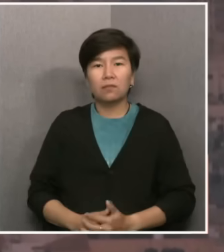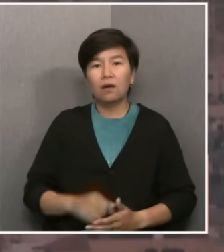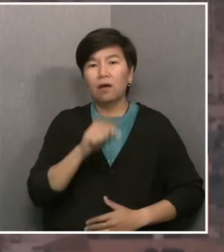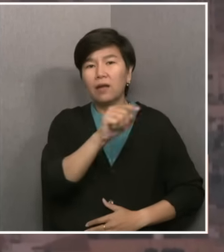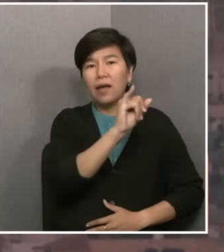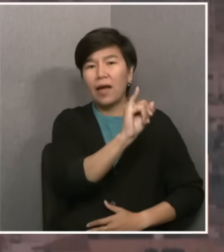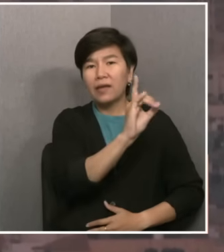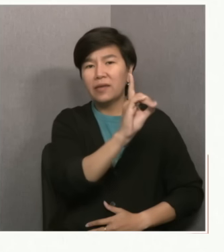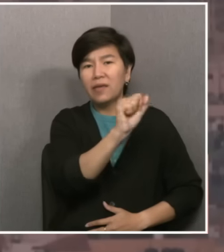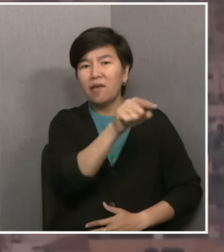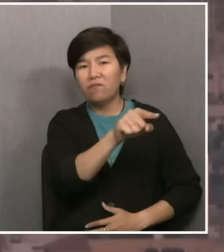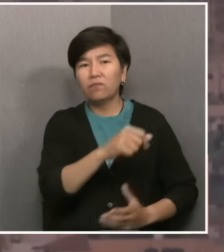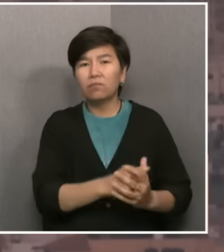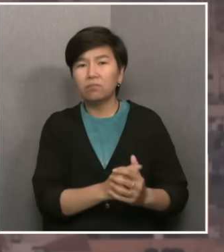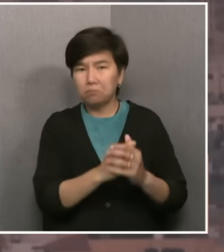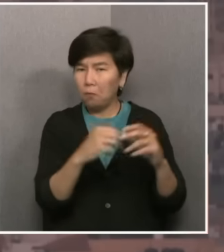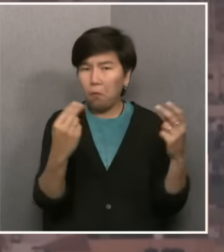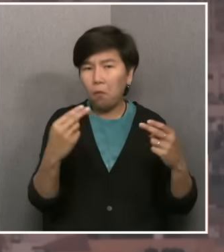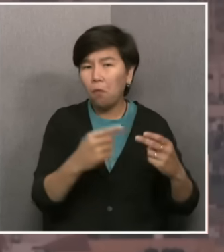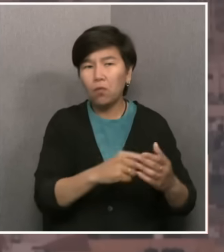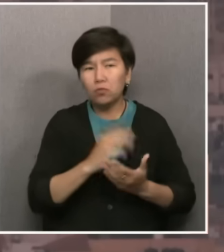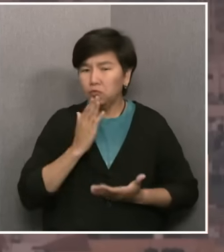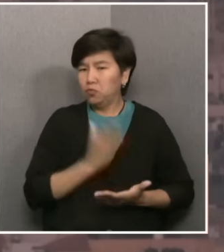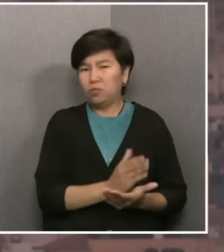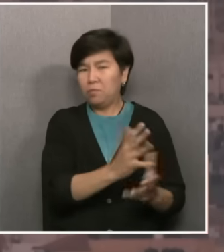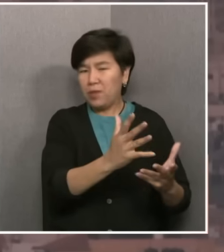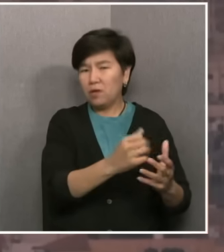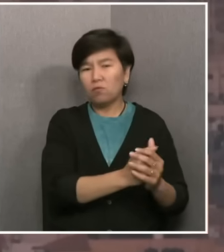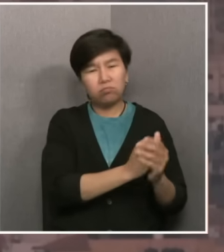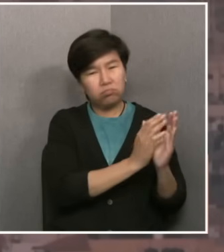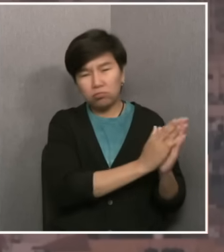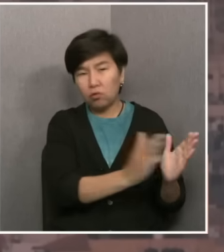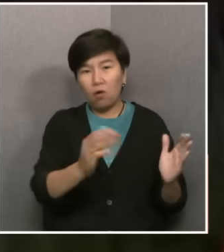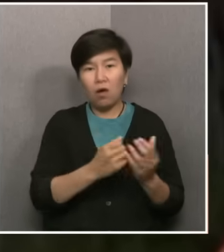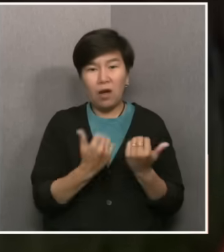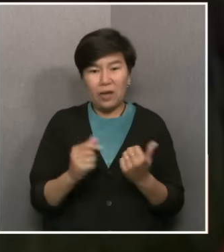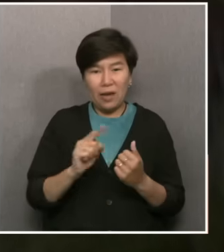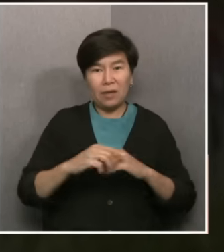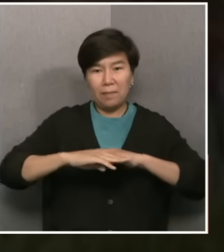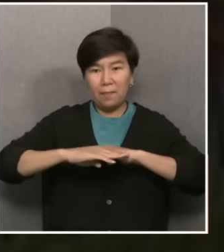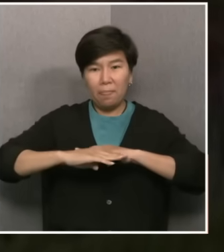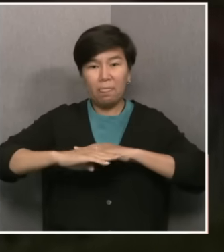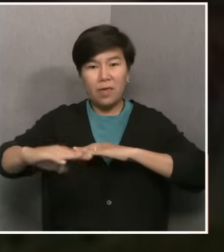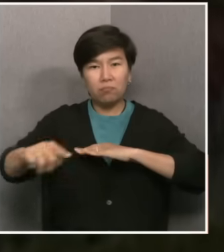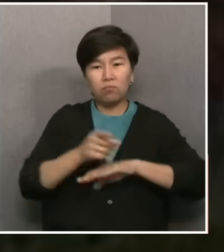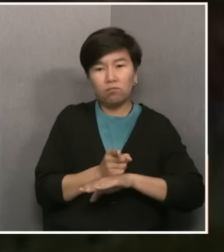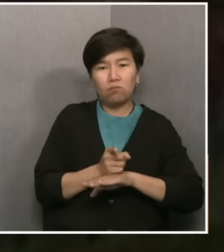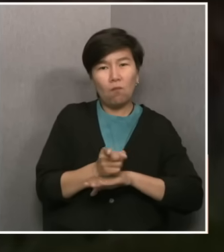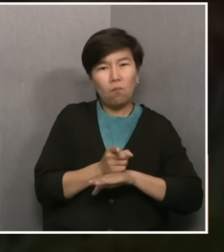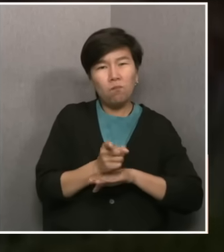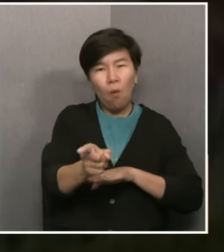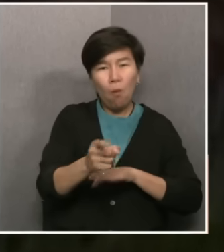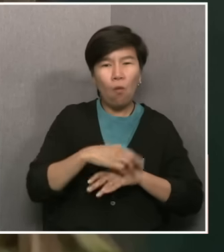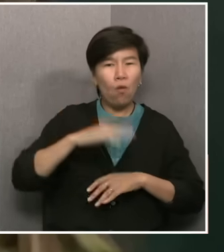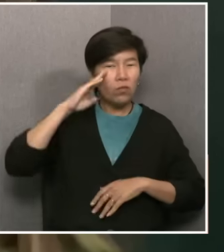idfนอกจากนี้เขายังระบุด้วยนะคะว่าปฏิบัติการภาคพื้นดินจะเกิดขึ้นเร็วๆนี้อย่างแน่นอนแต่ยังคงไม่ได้ระบุ